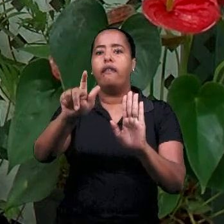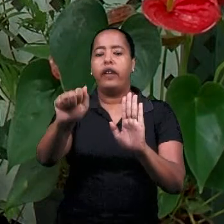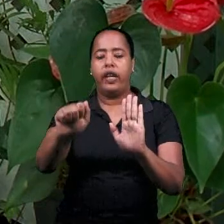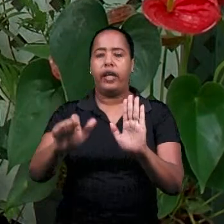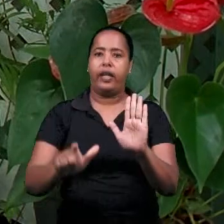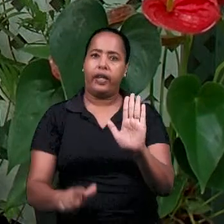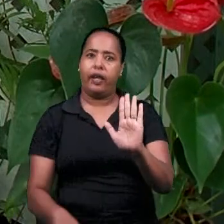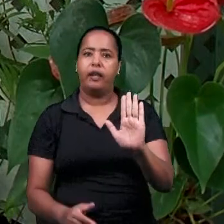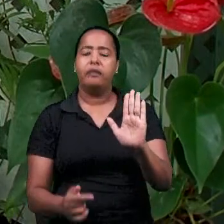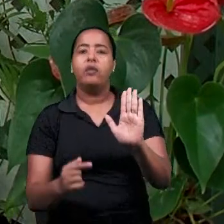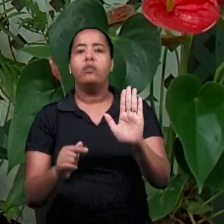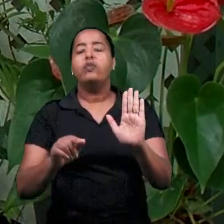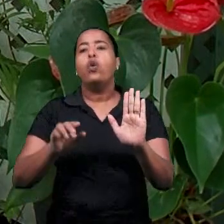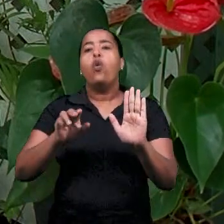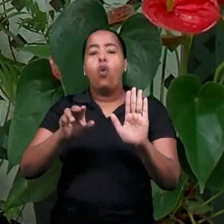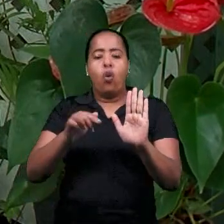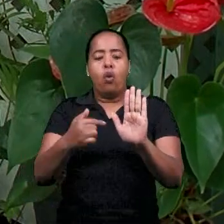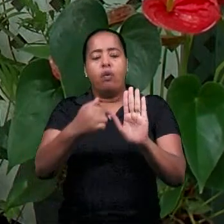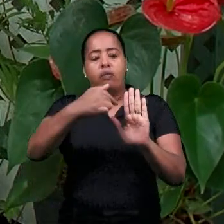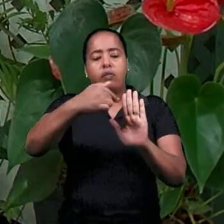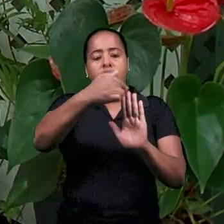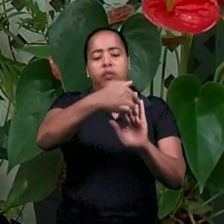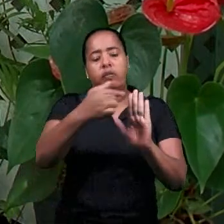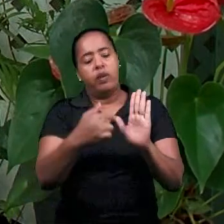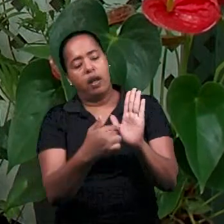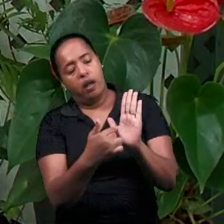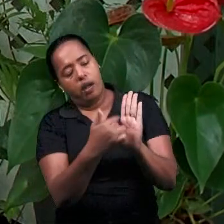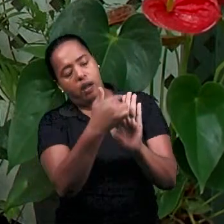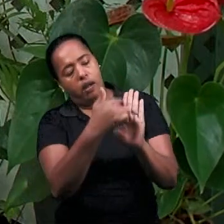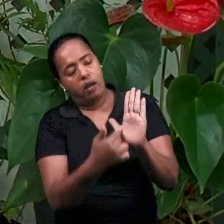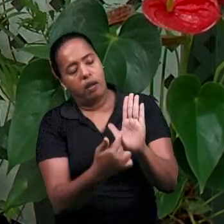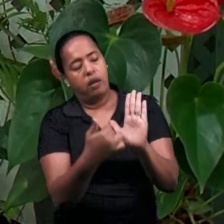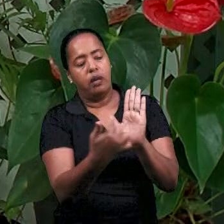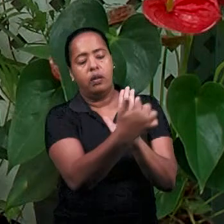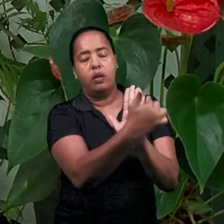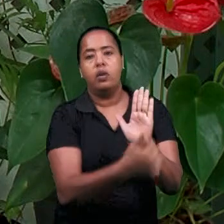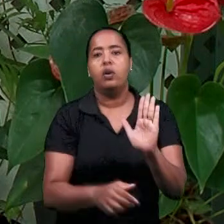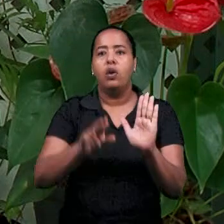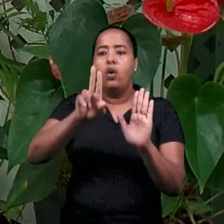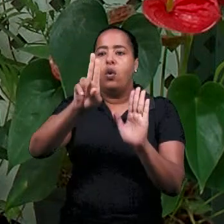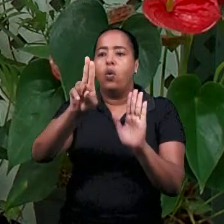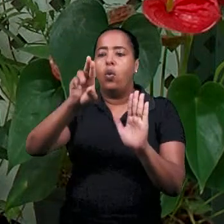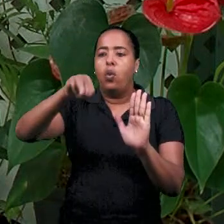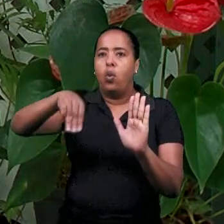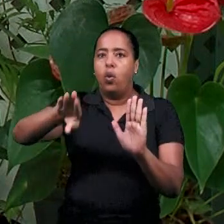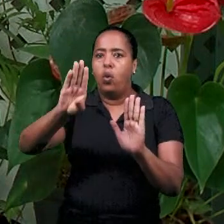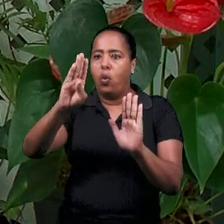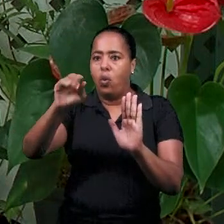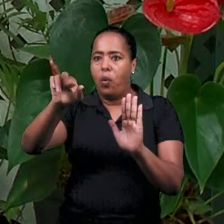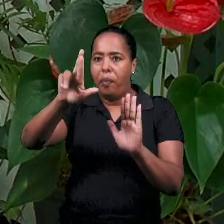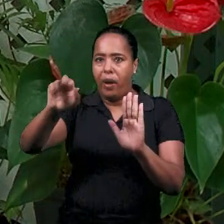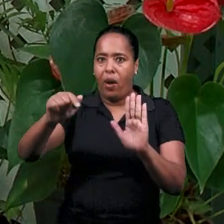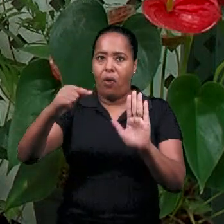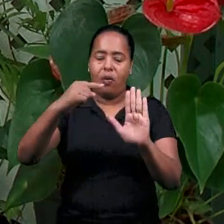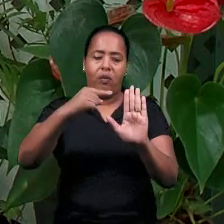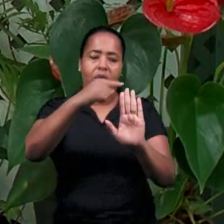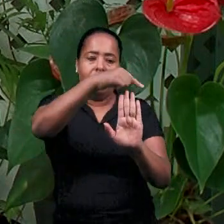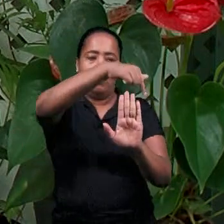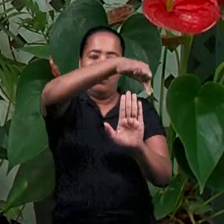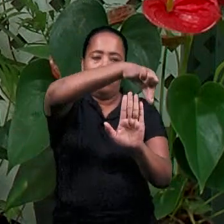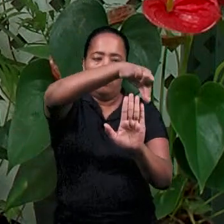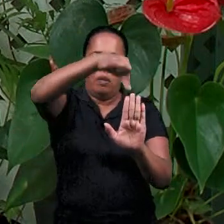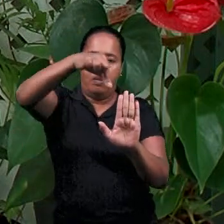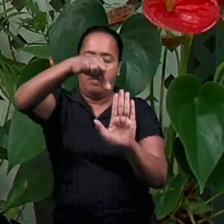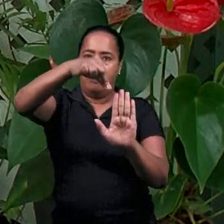les linteaux de la porte, euh, donc les poteaux et